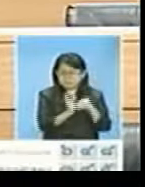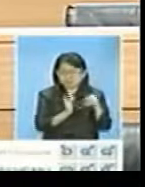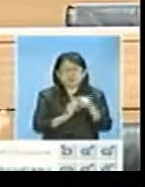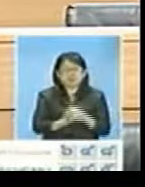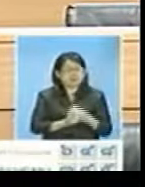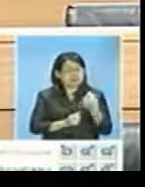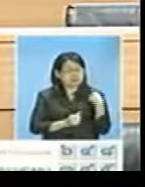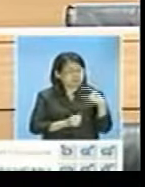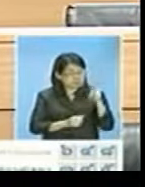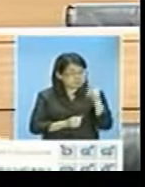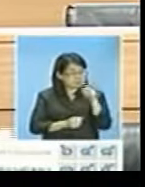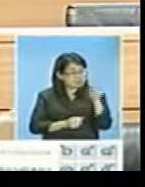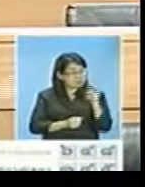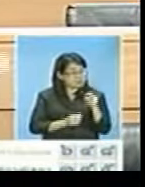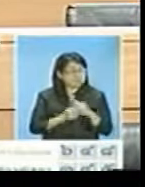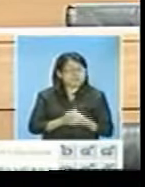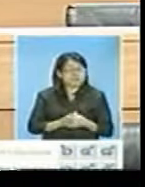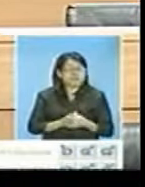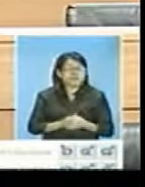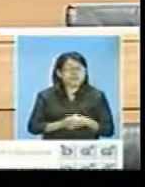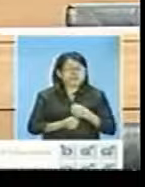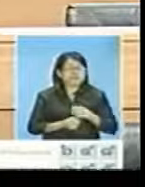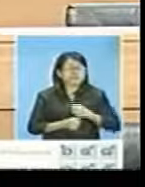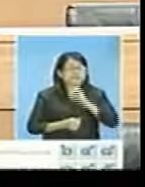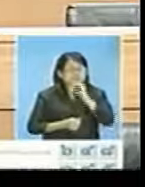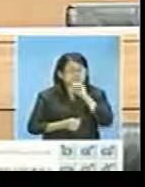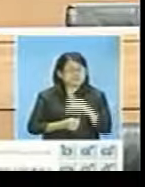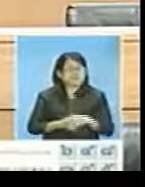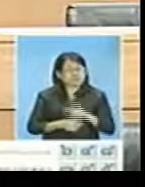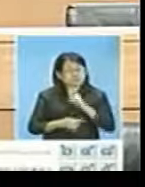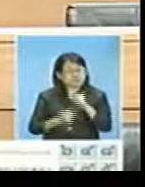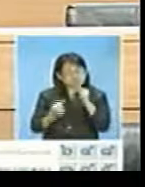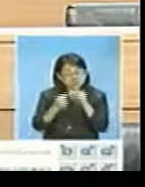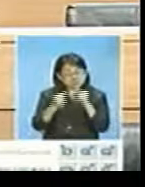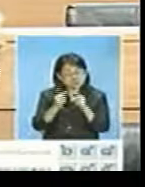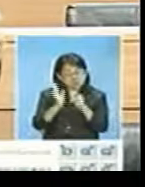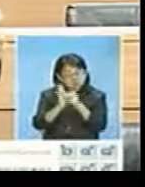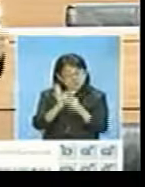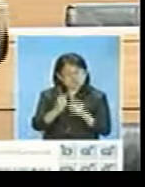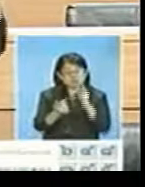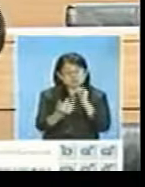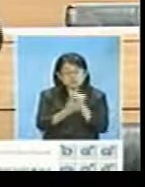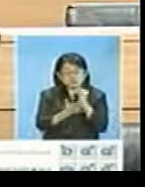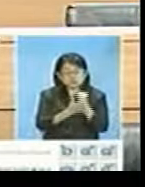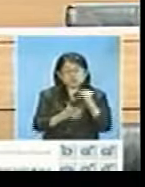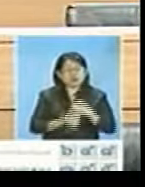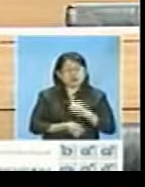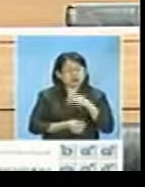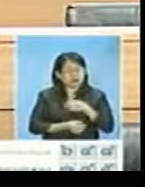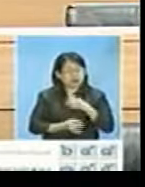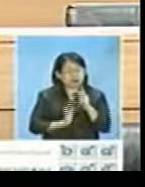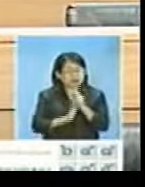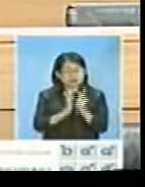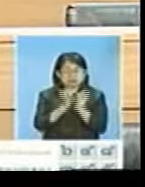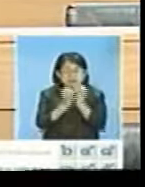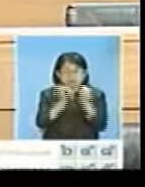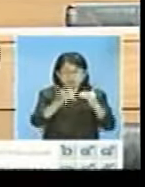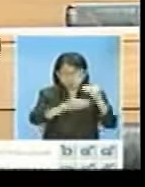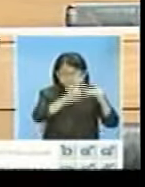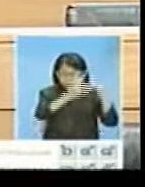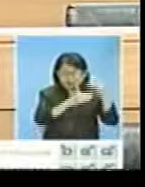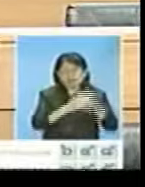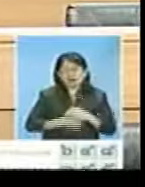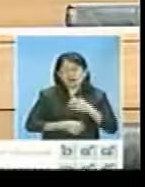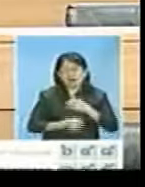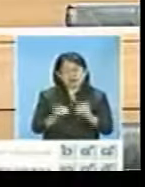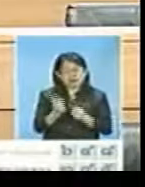เป็นประโยชน์ไหมครับท่านประธานเพราะฉะนั้นผมพูดอยู่ในประเด็นต้องการให้รัฐธรรมนูญนี้มีความก้าวหน้ามี